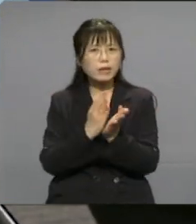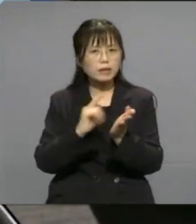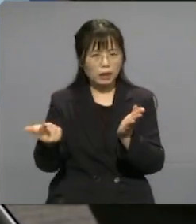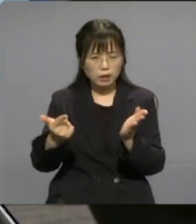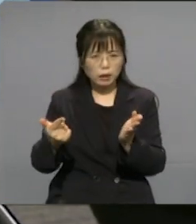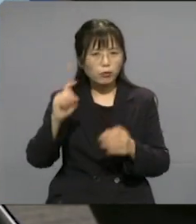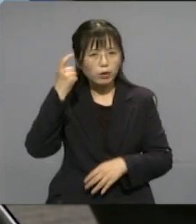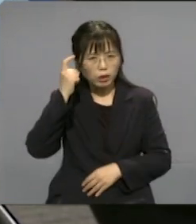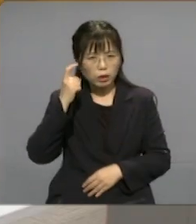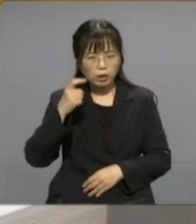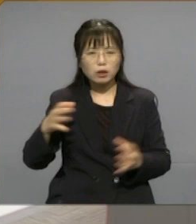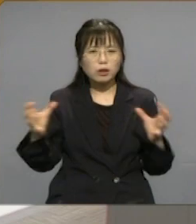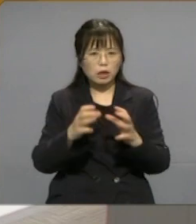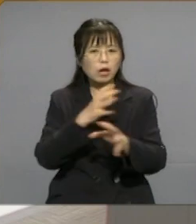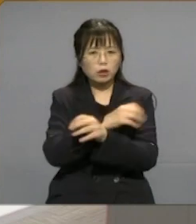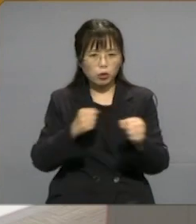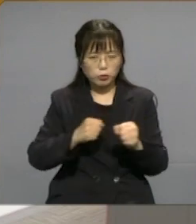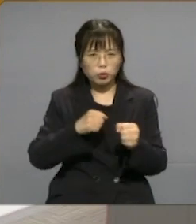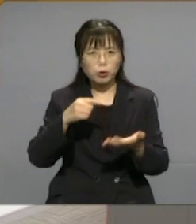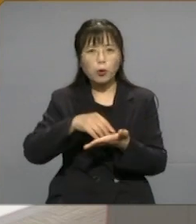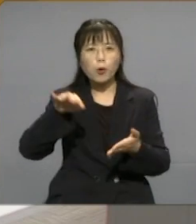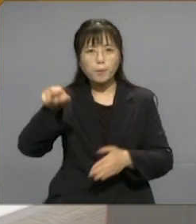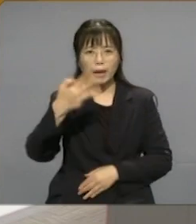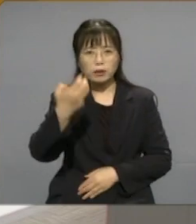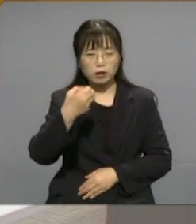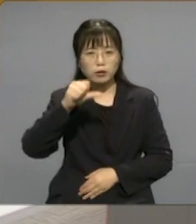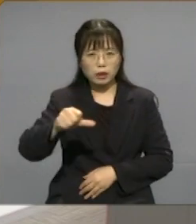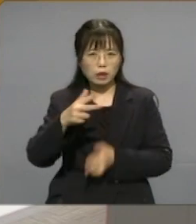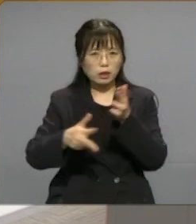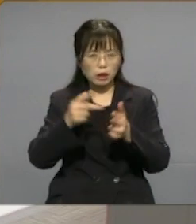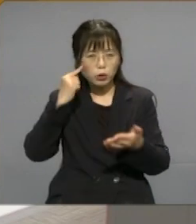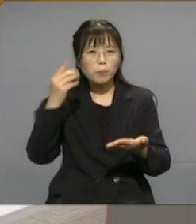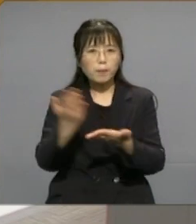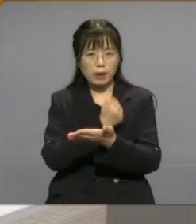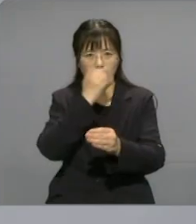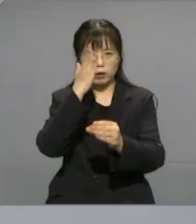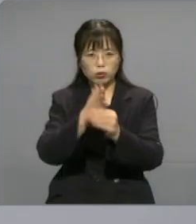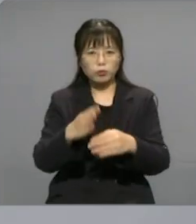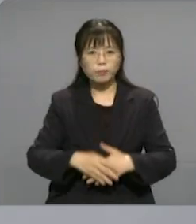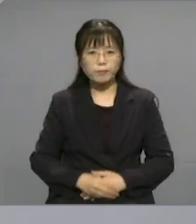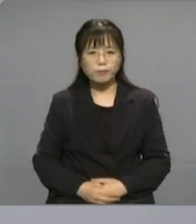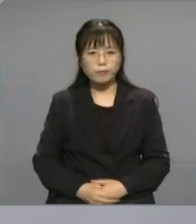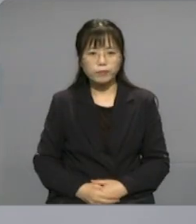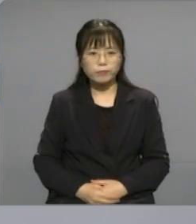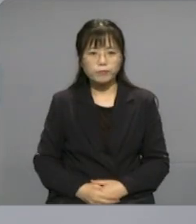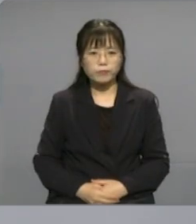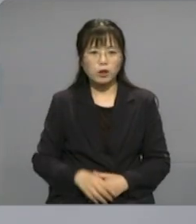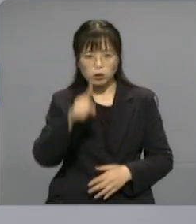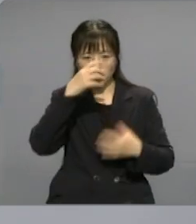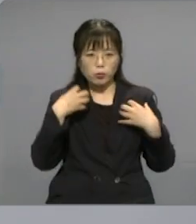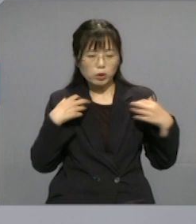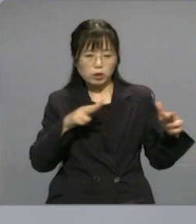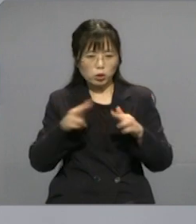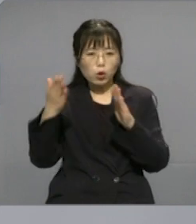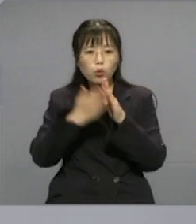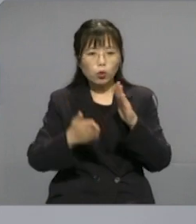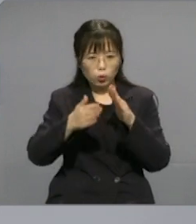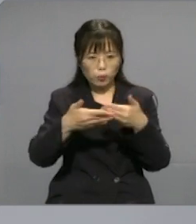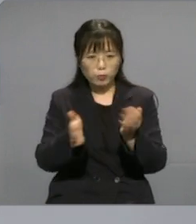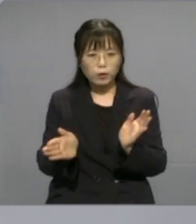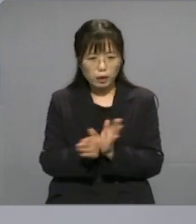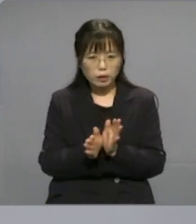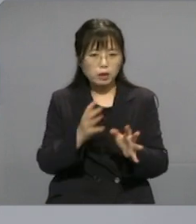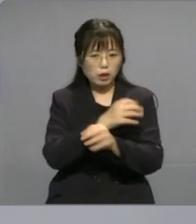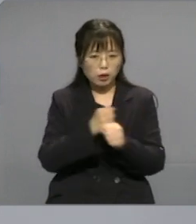불합리하다고 여겨지는 단협도 135개 기관으로 파악됐습니다. 정부는 즉시 공공부문의